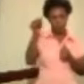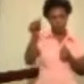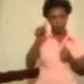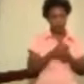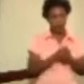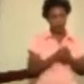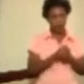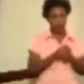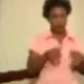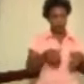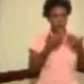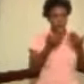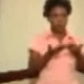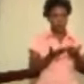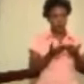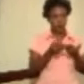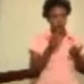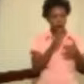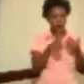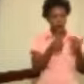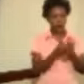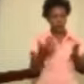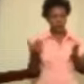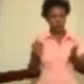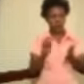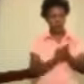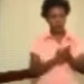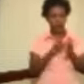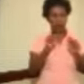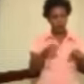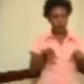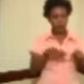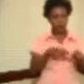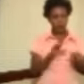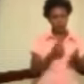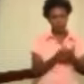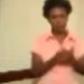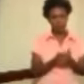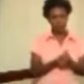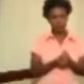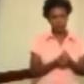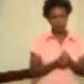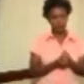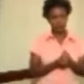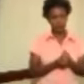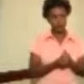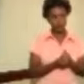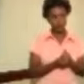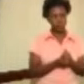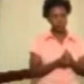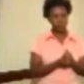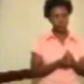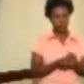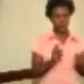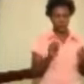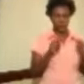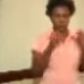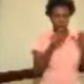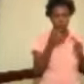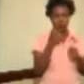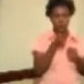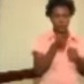comment nous pourrons matérialiser durant les 5 années à venir. Bien, Monsieur Martelly, s'il vous plaît. Rapidement, m'a dit nous que